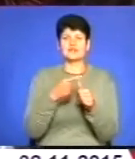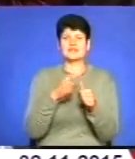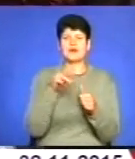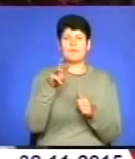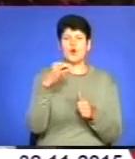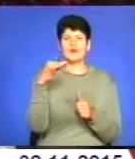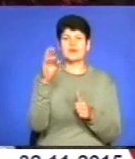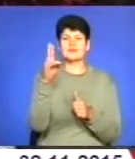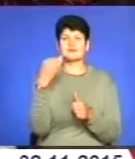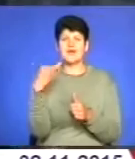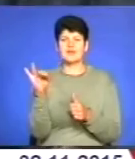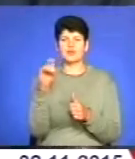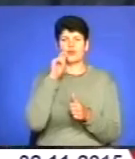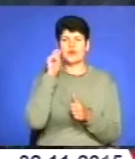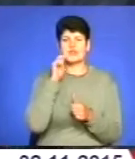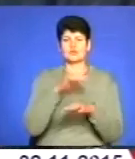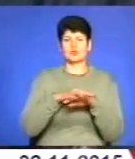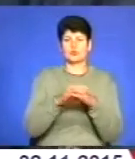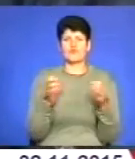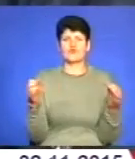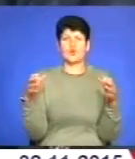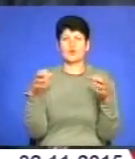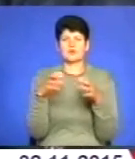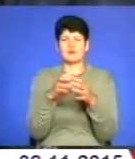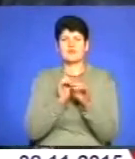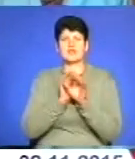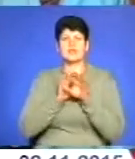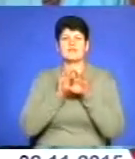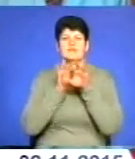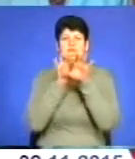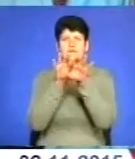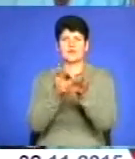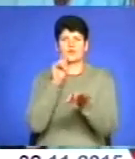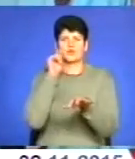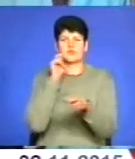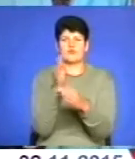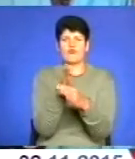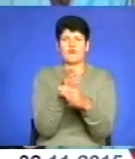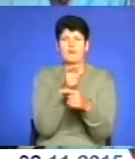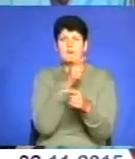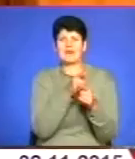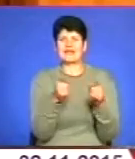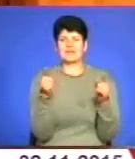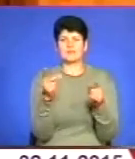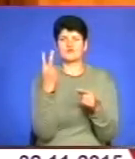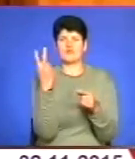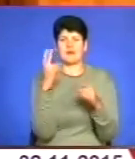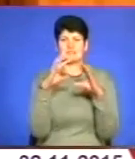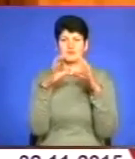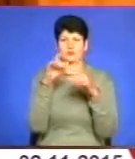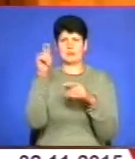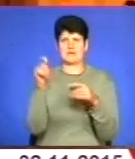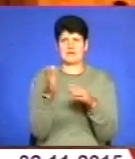Мойсеєм українського народу, адже він гуртував і вів українців у період між 2 світовими війнами. Це людина